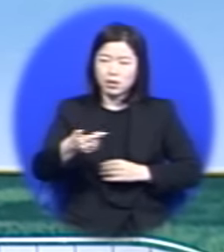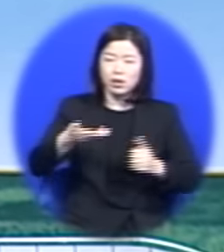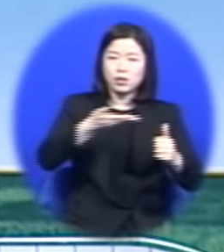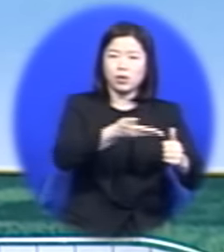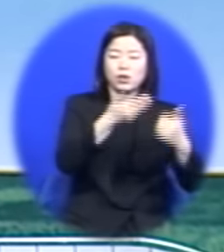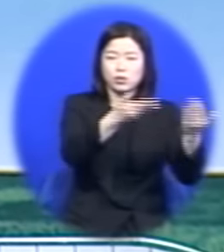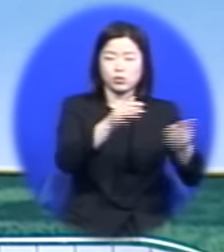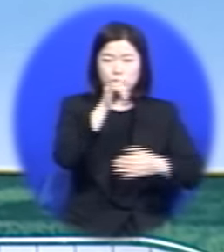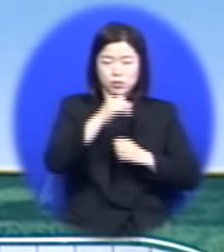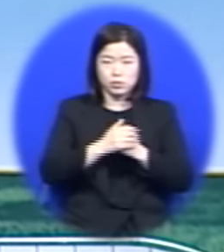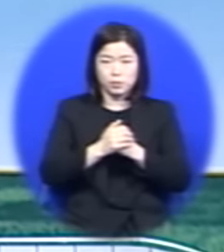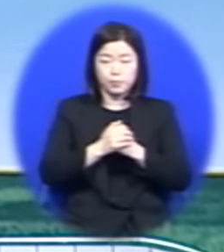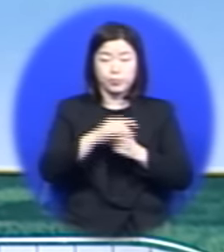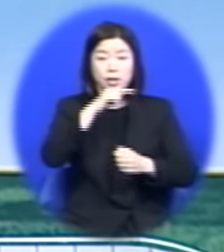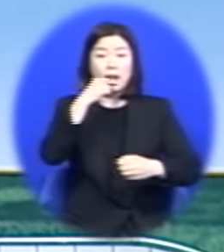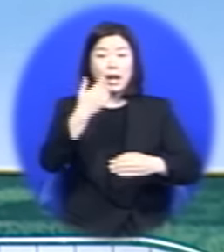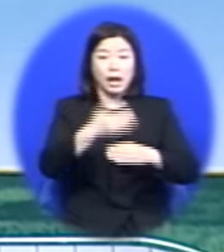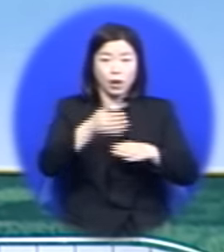공산주의도